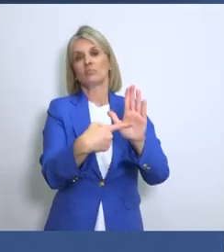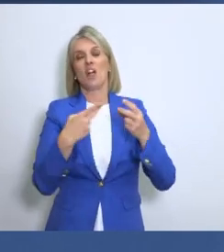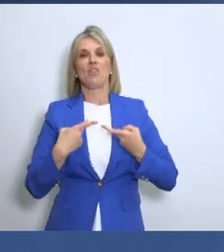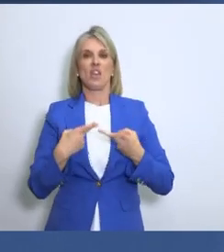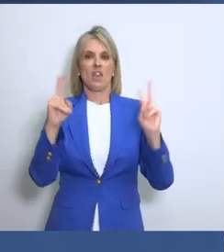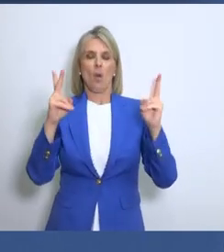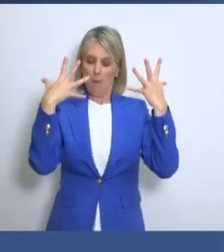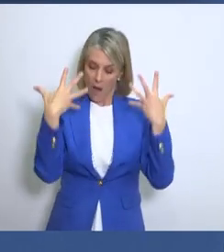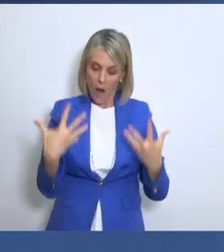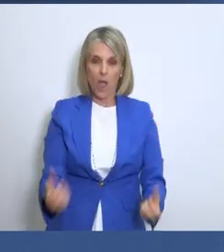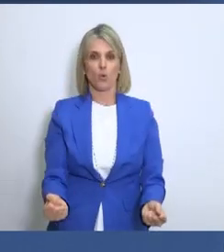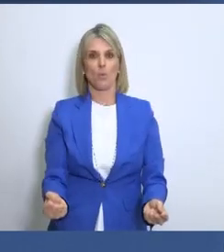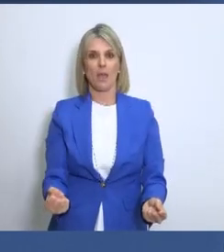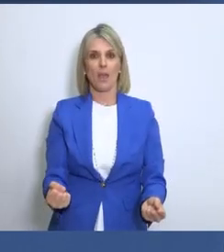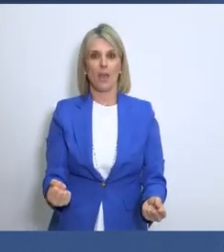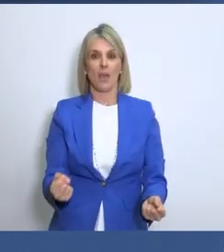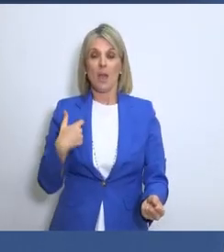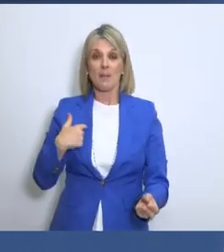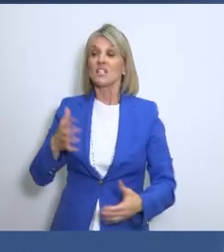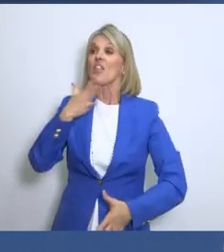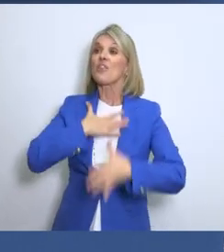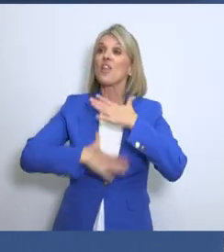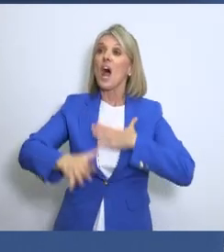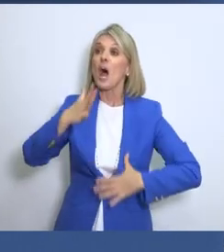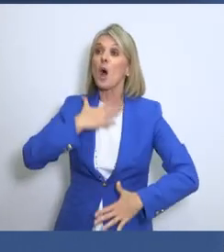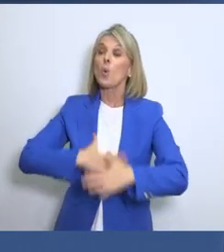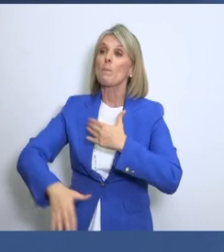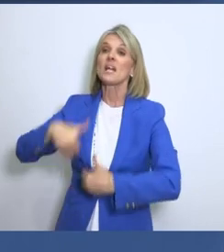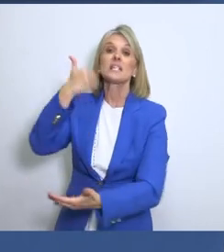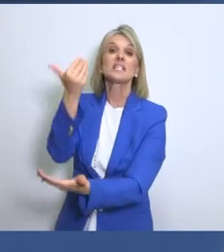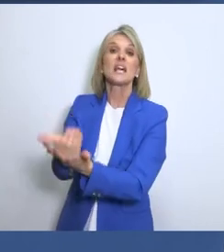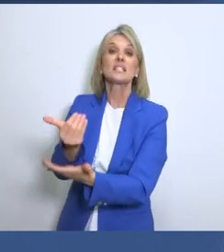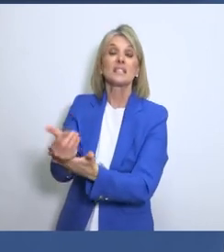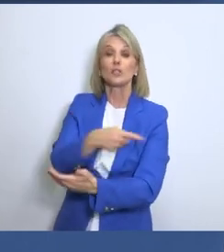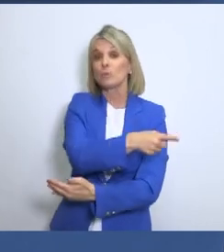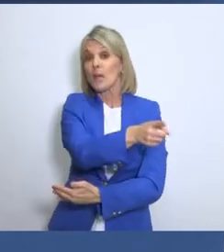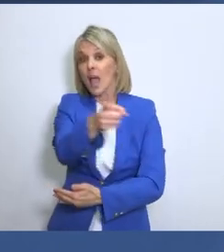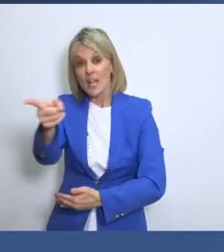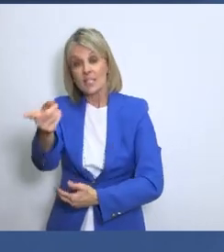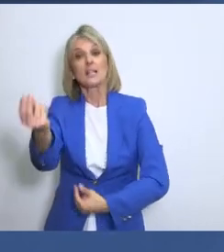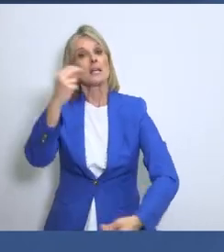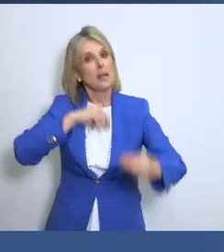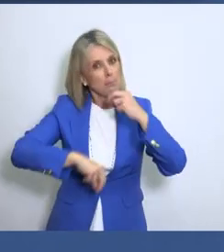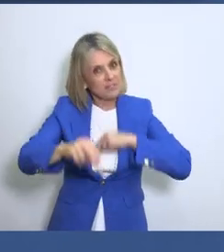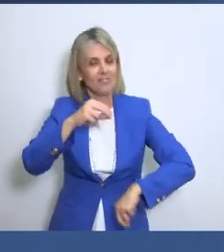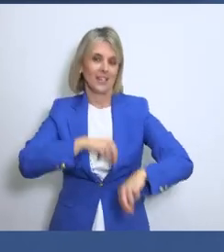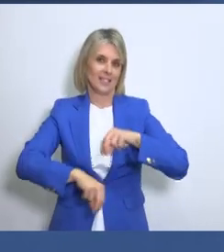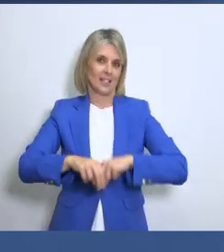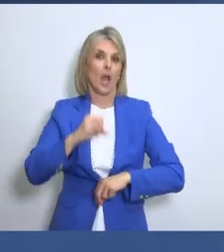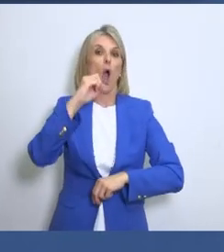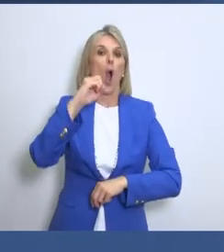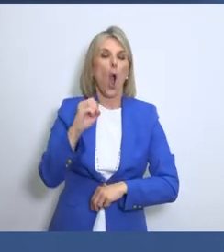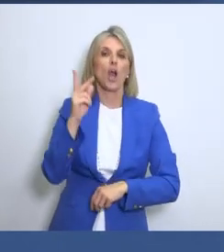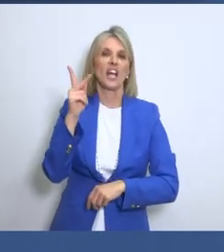δικαίωμα να ζητήσουμε να στηρίξετε και να ψηφίσετε την